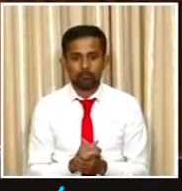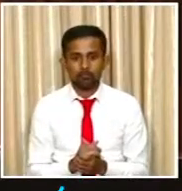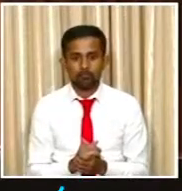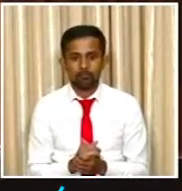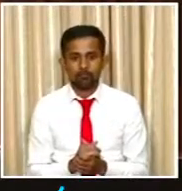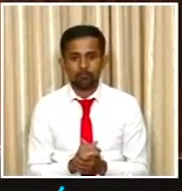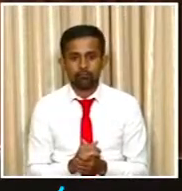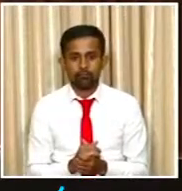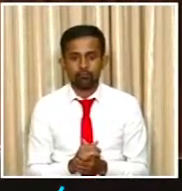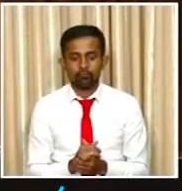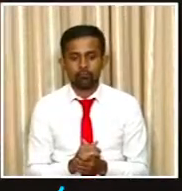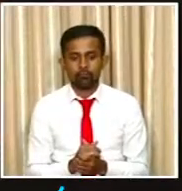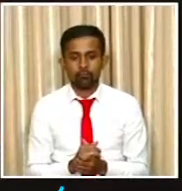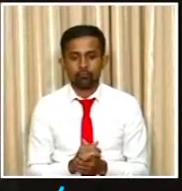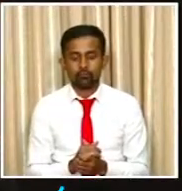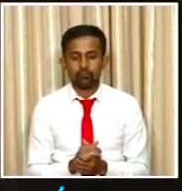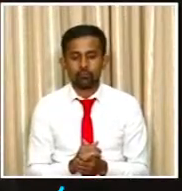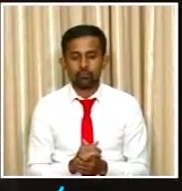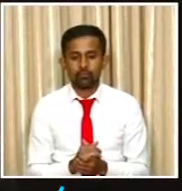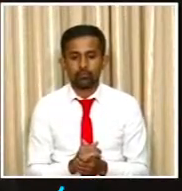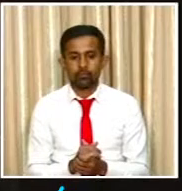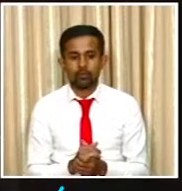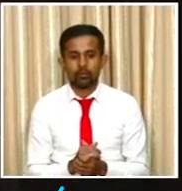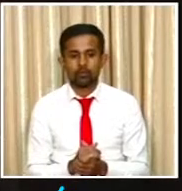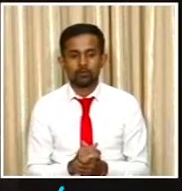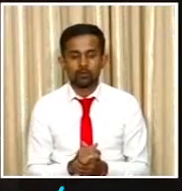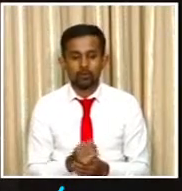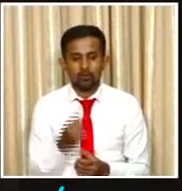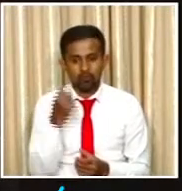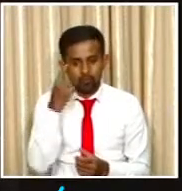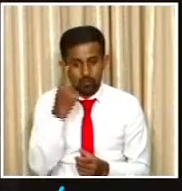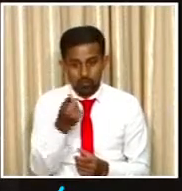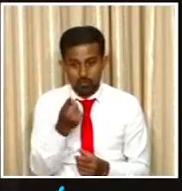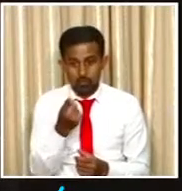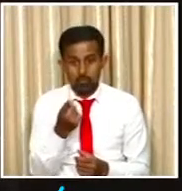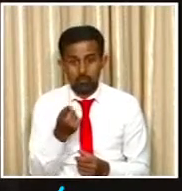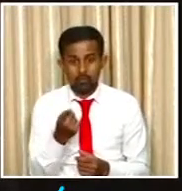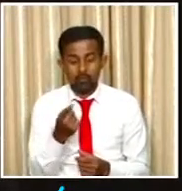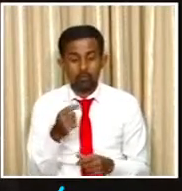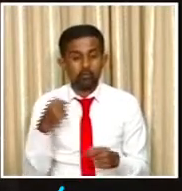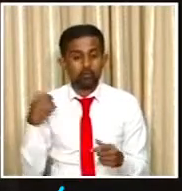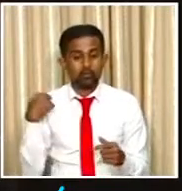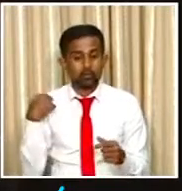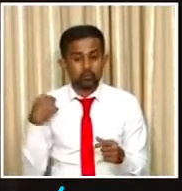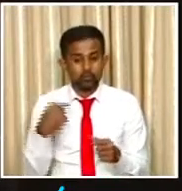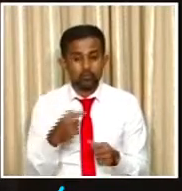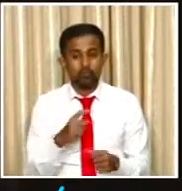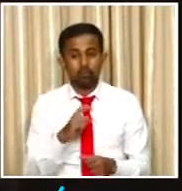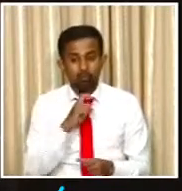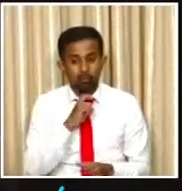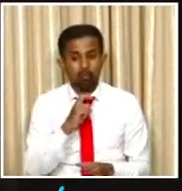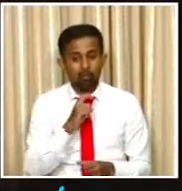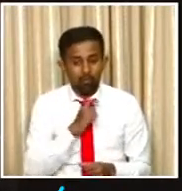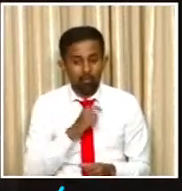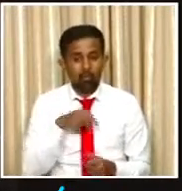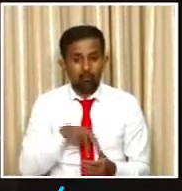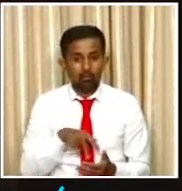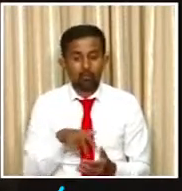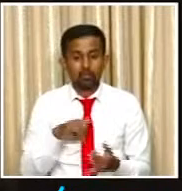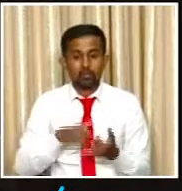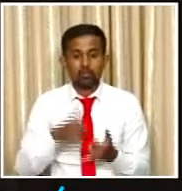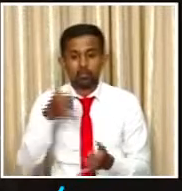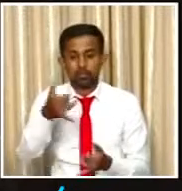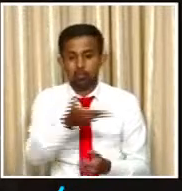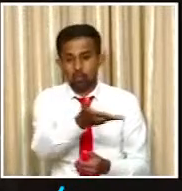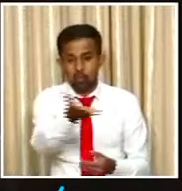much. Meka matakatiya ganda. මෙච්චර කාලයක් මේකේ කෑ ගැහුවා මේ පැත්තේ හිටගෙන සජබේ ඉන්න